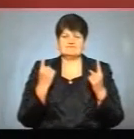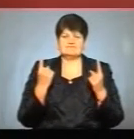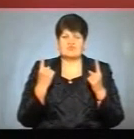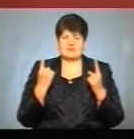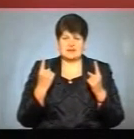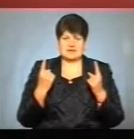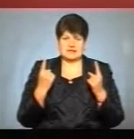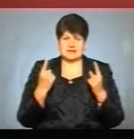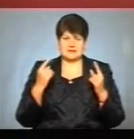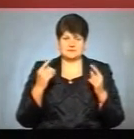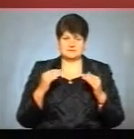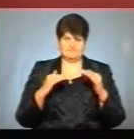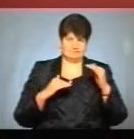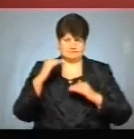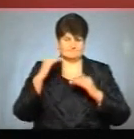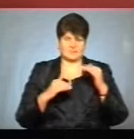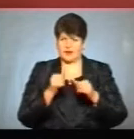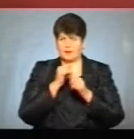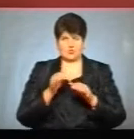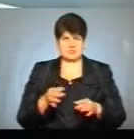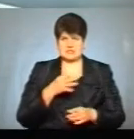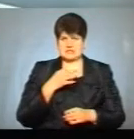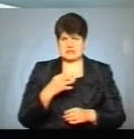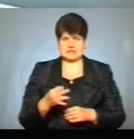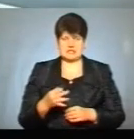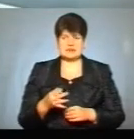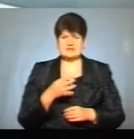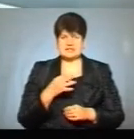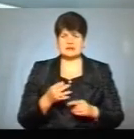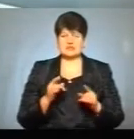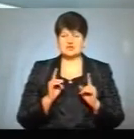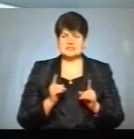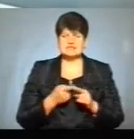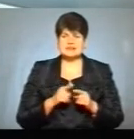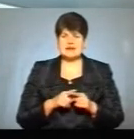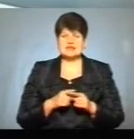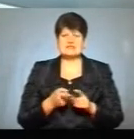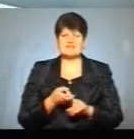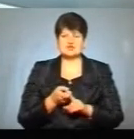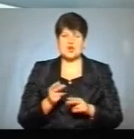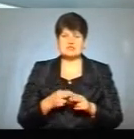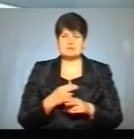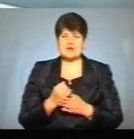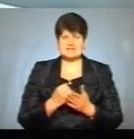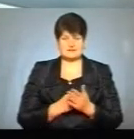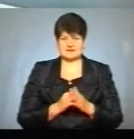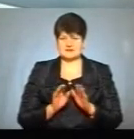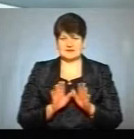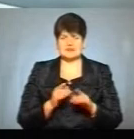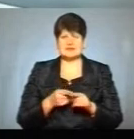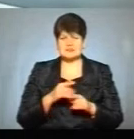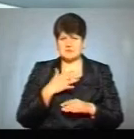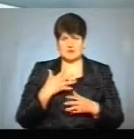вплив, що це, власне, сказати, з безвізом що... пов'язано, не можна. Так, і сказати, що це лише, власне, пов'язано з безвізом, ну, мабуть, багато факторів на це